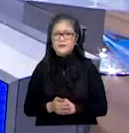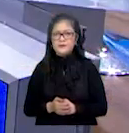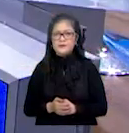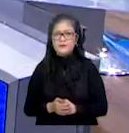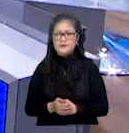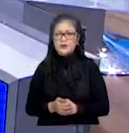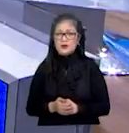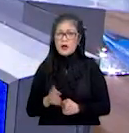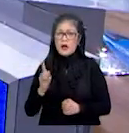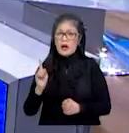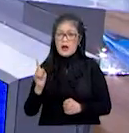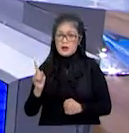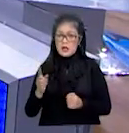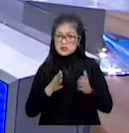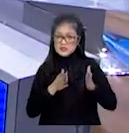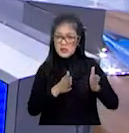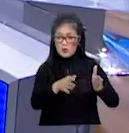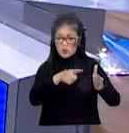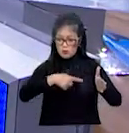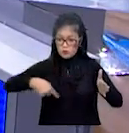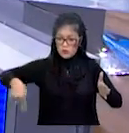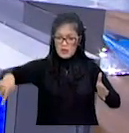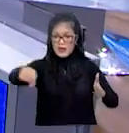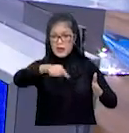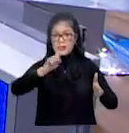ada pengalihan arus begitu untuk lalu lintas?